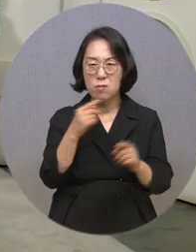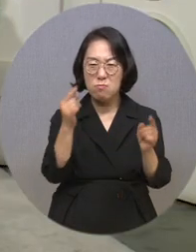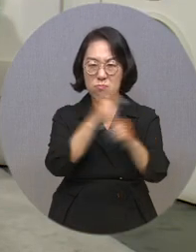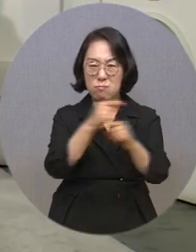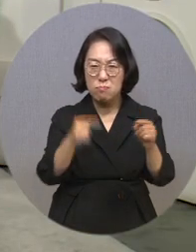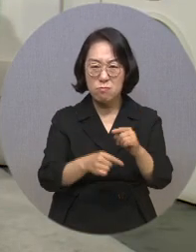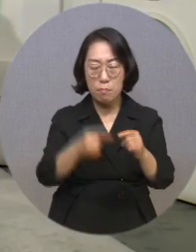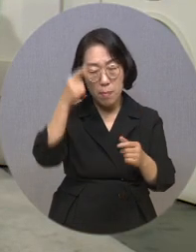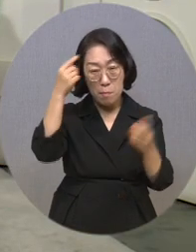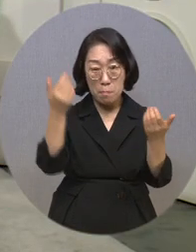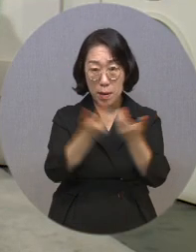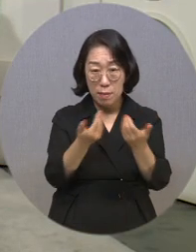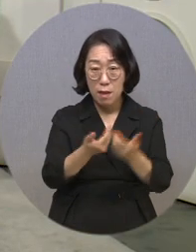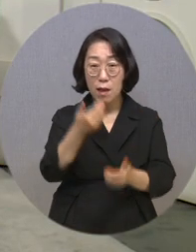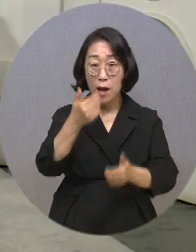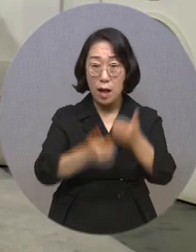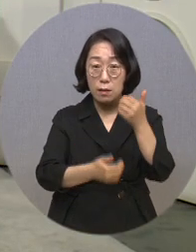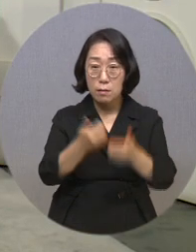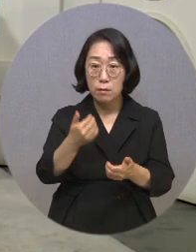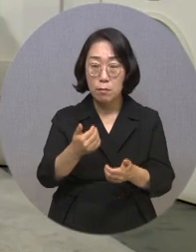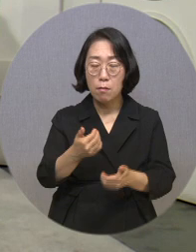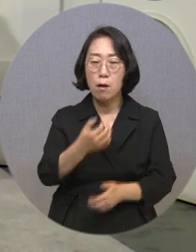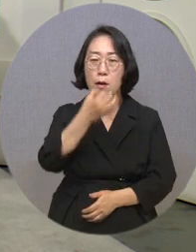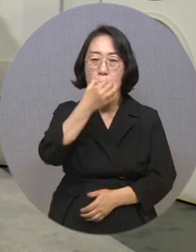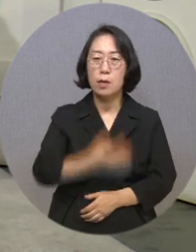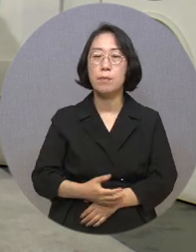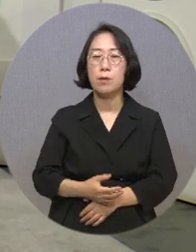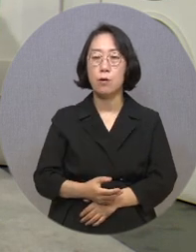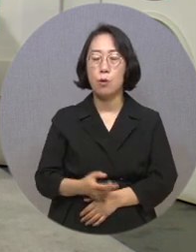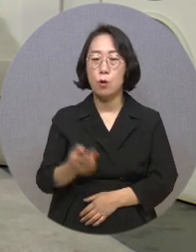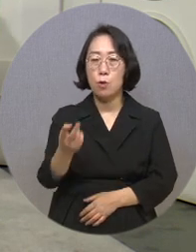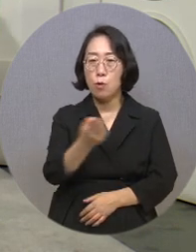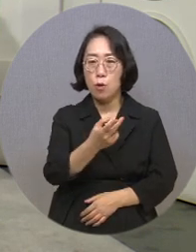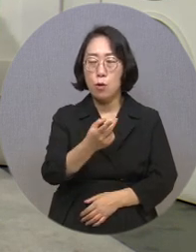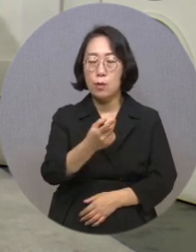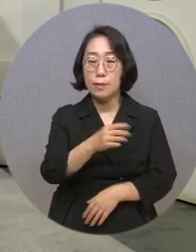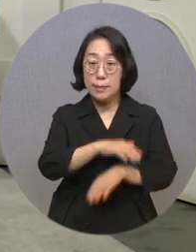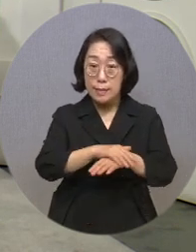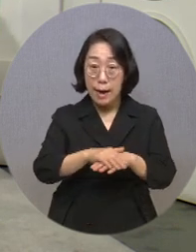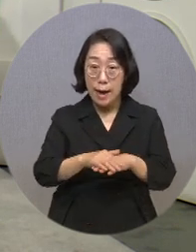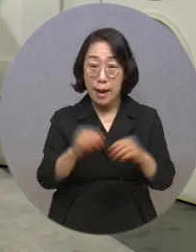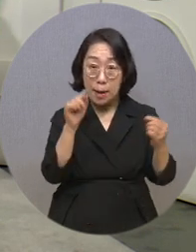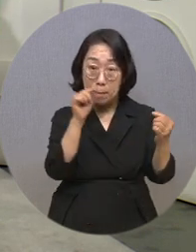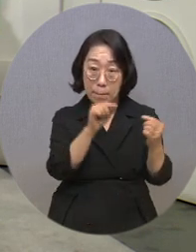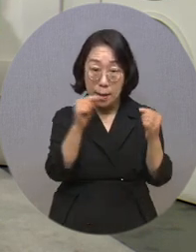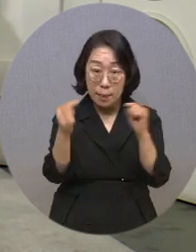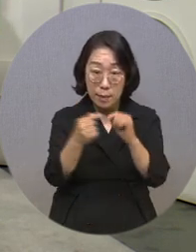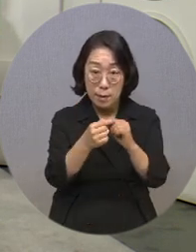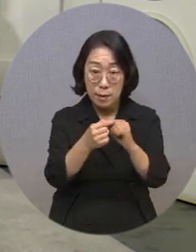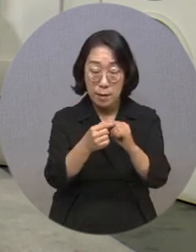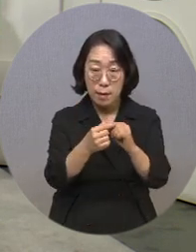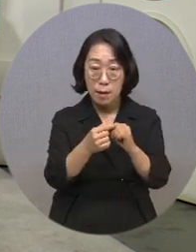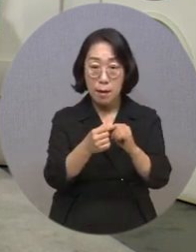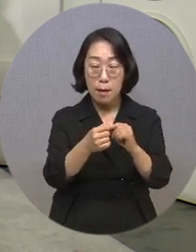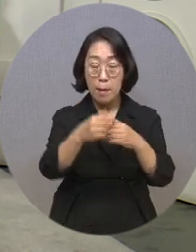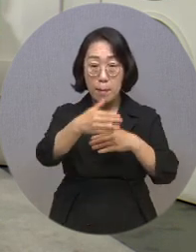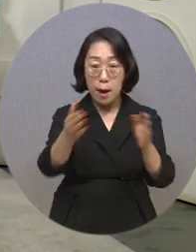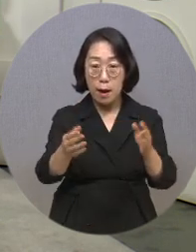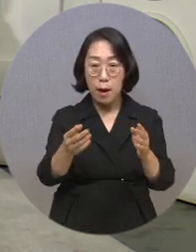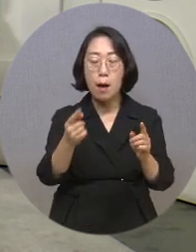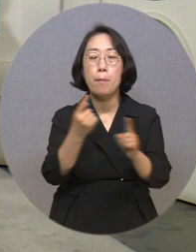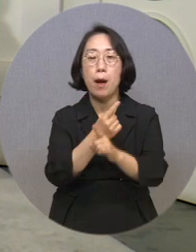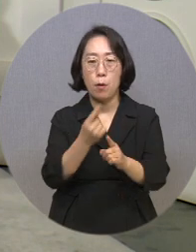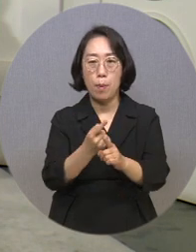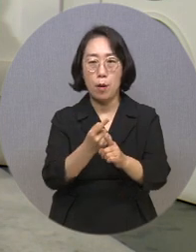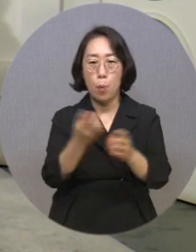오르니까. 그래서 그분들끼리 잘 맞을 수 있는 분들끼리 방을 항상 바꿔줘야 돼요. 아. 처음에